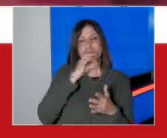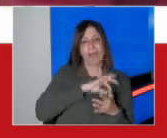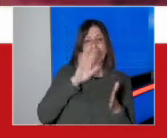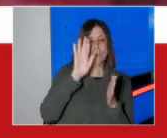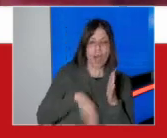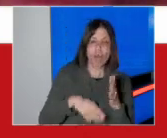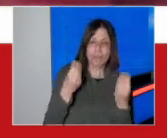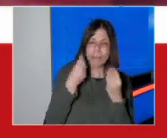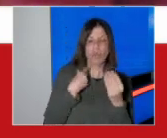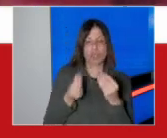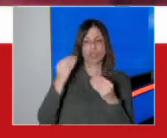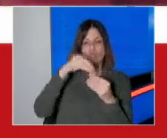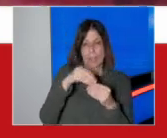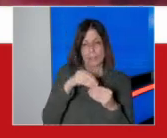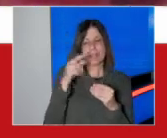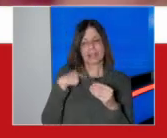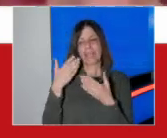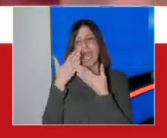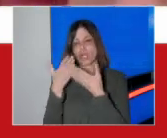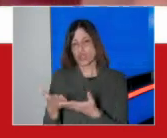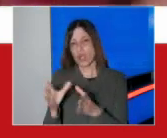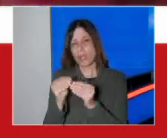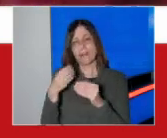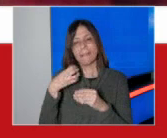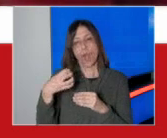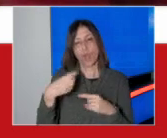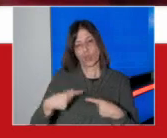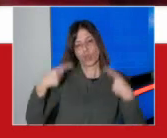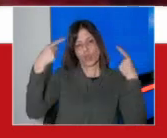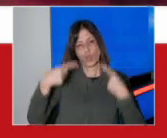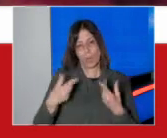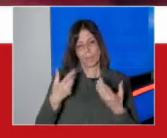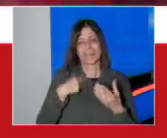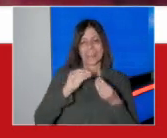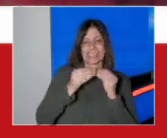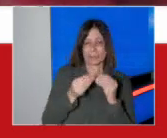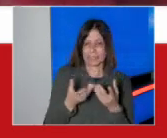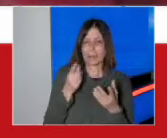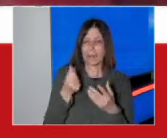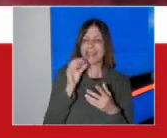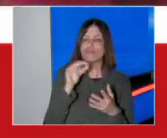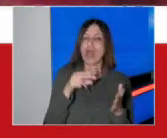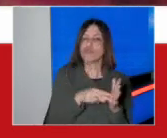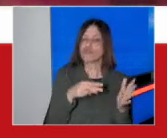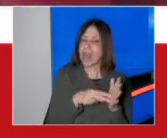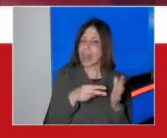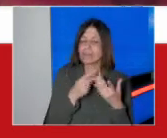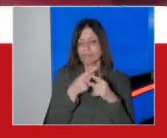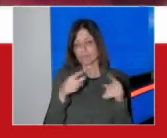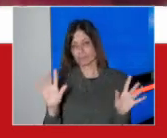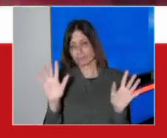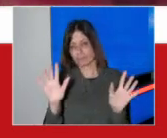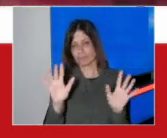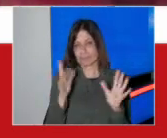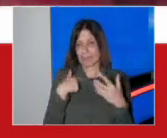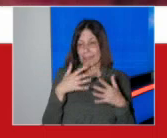פחות ממשהו נשלים לו, אנחנו נעזור לכם עם המעונות יום, אנחנו נצמצם לכם את מחיר החשמל וכולי.